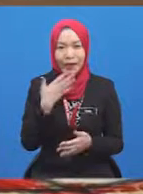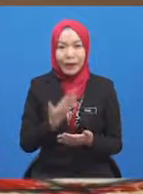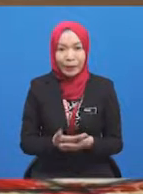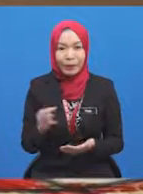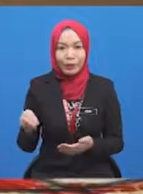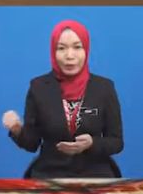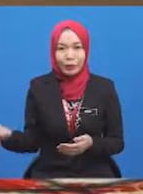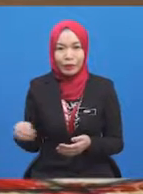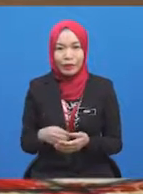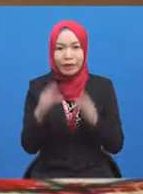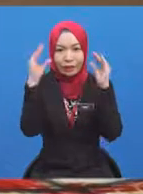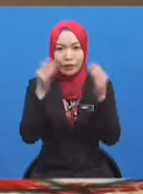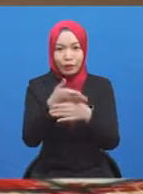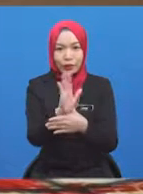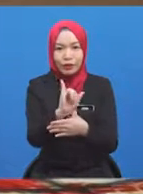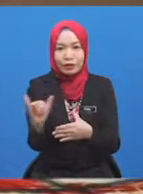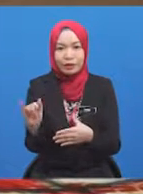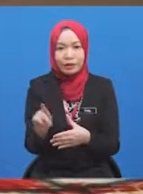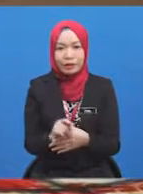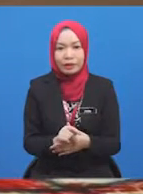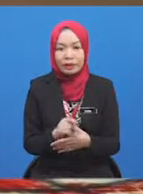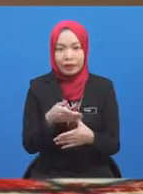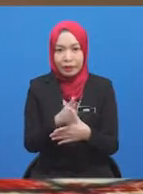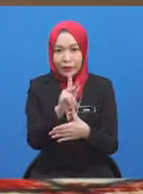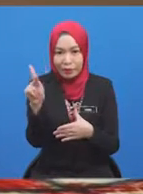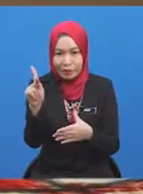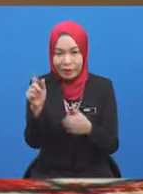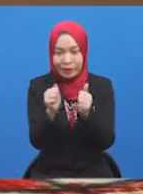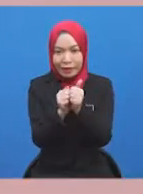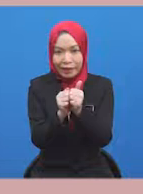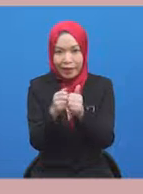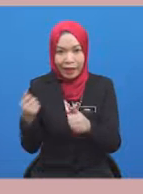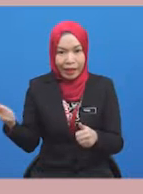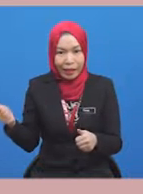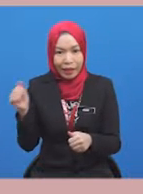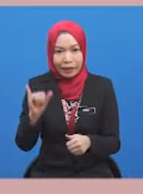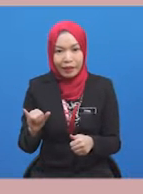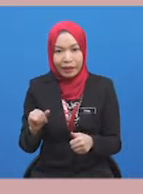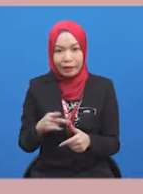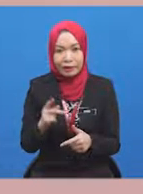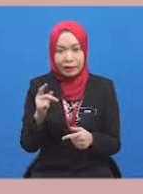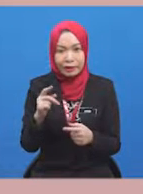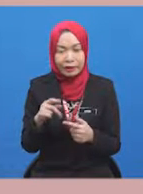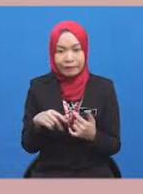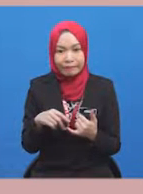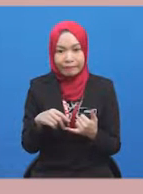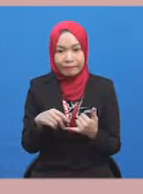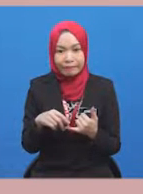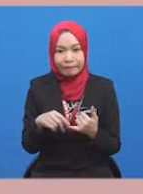Baiklah, murid-murid. Cikgu teruskan dengan tool yang keenam, iaitu gradient tool.